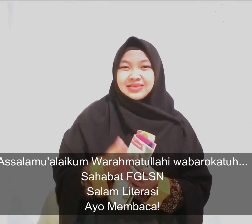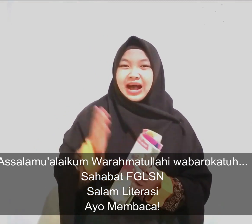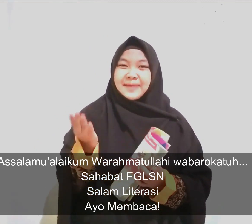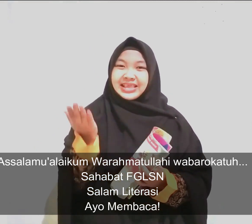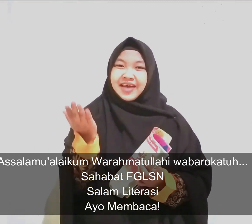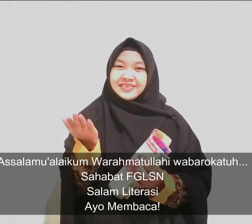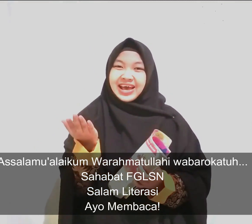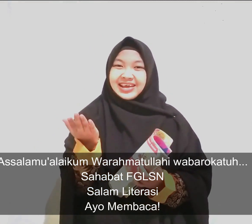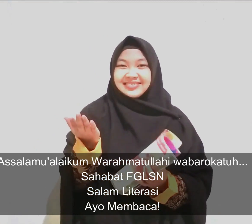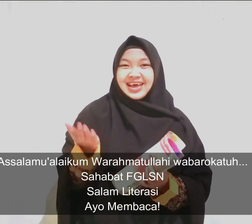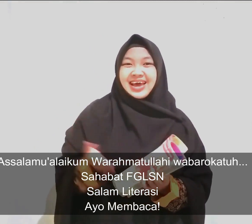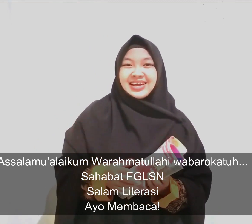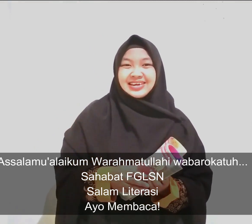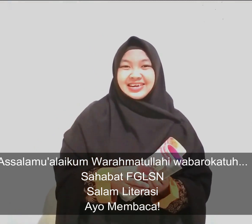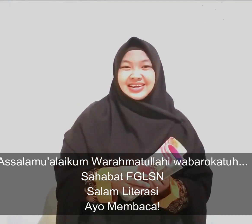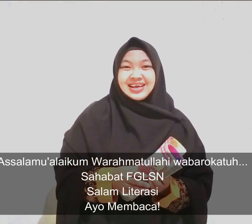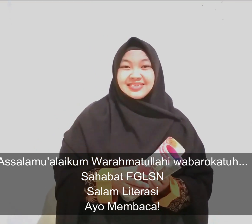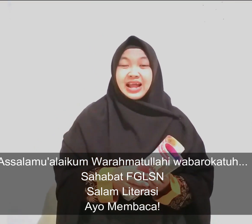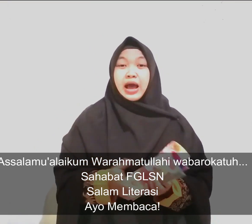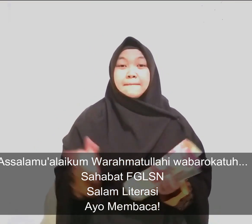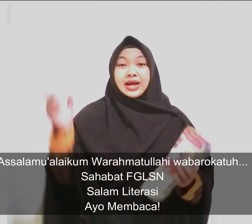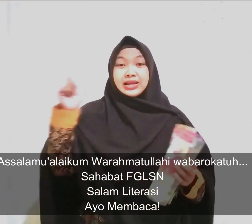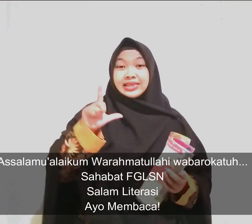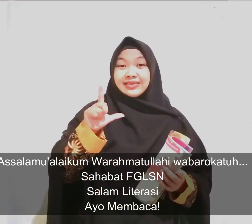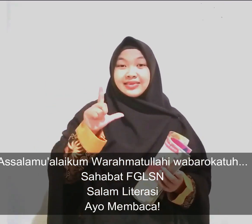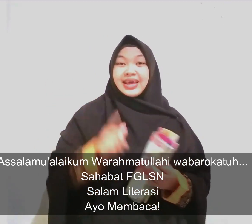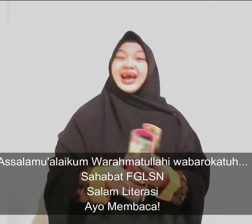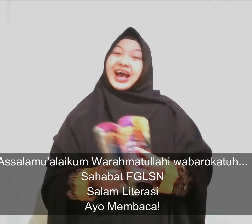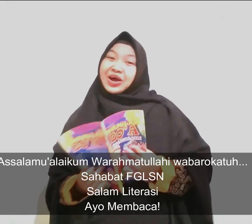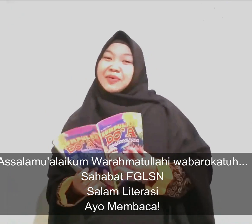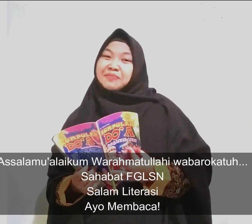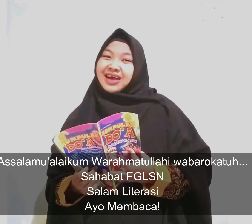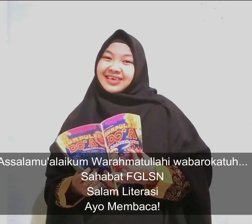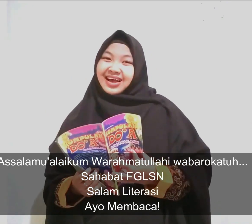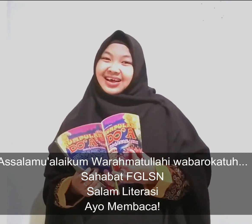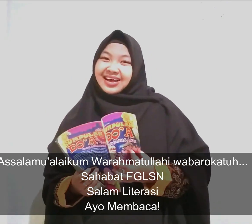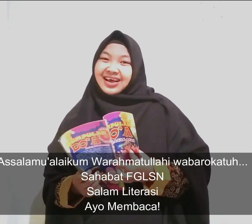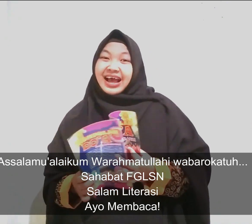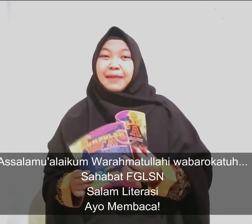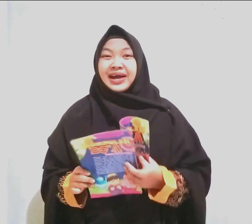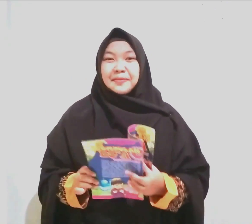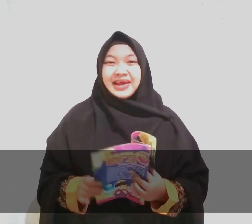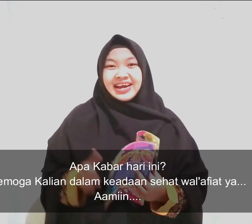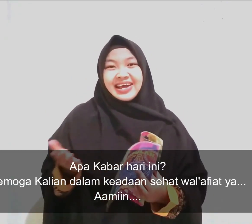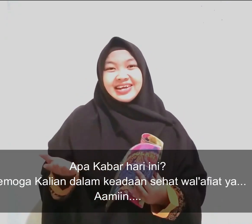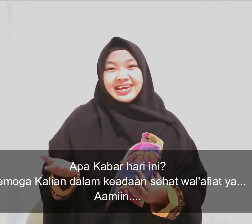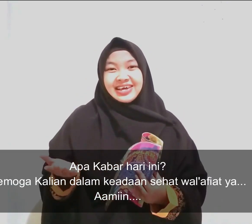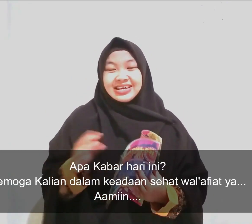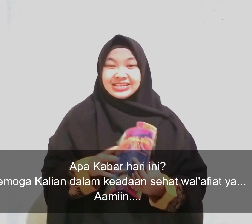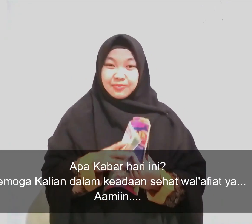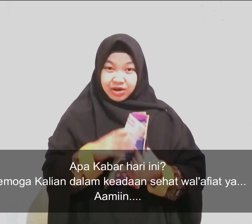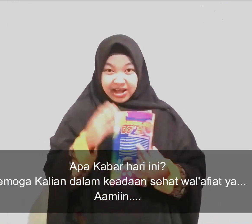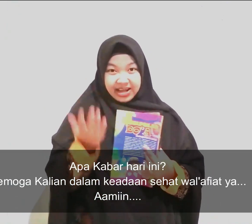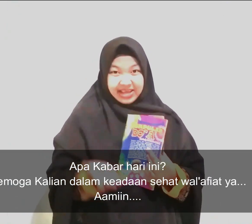wabarakatuh, sahabat FGLSN. Salam literasi, ayo membaca. Apa kabar hari